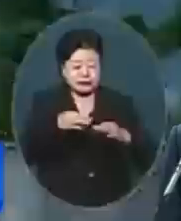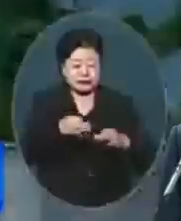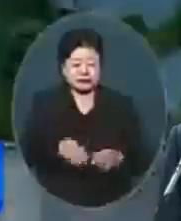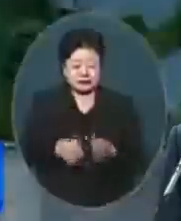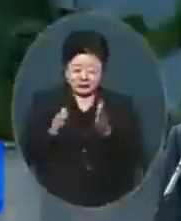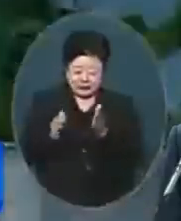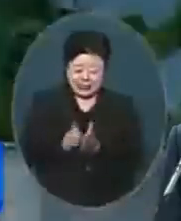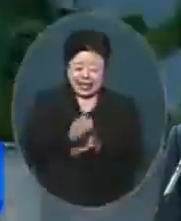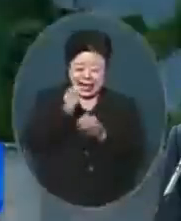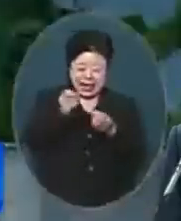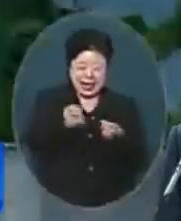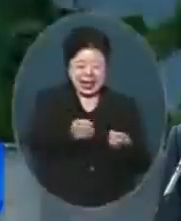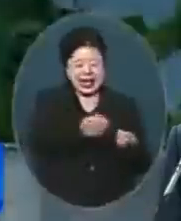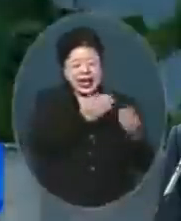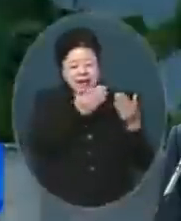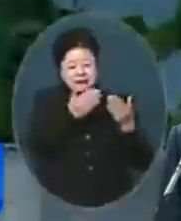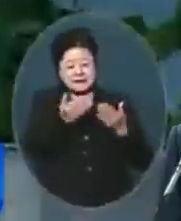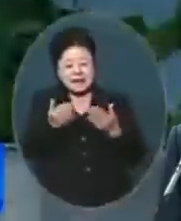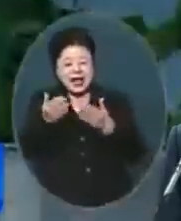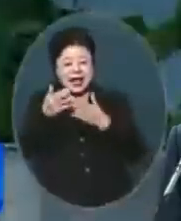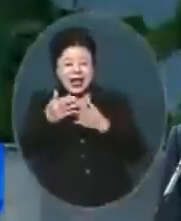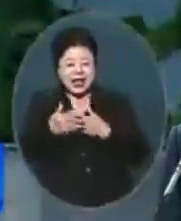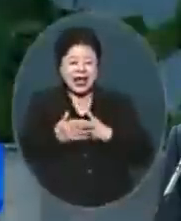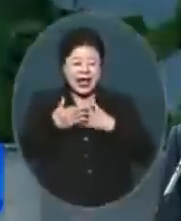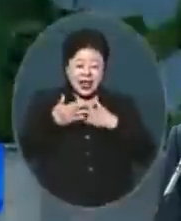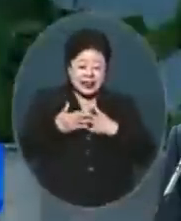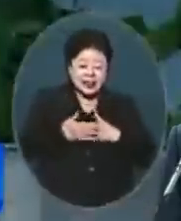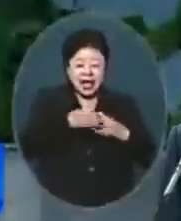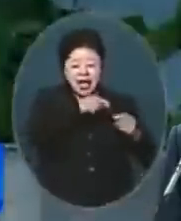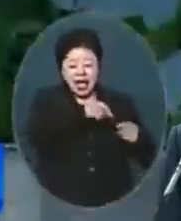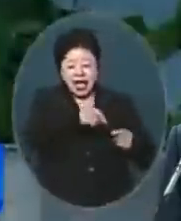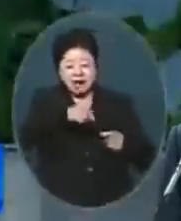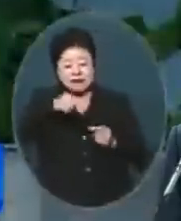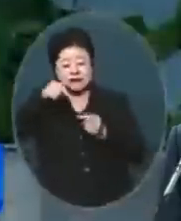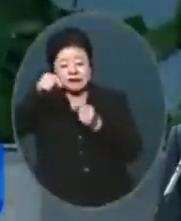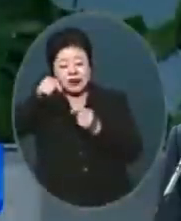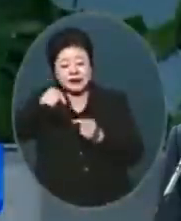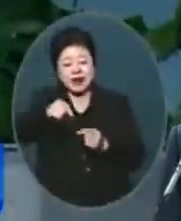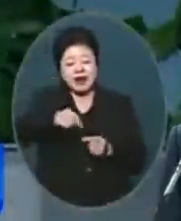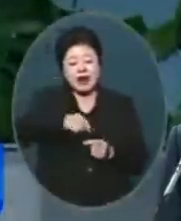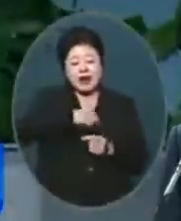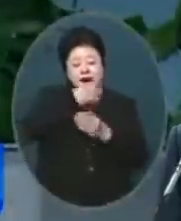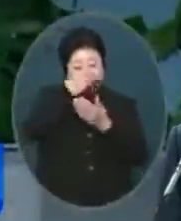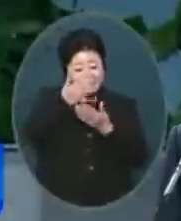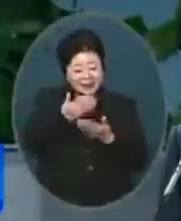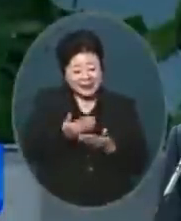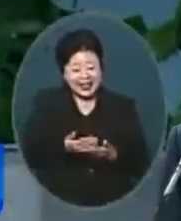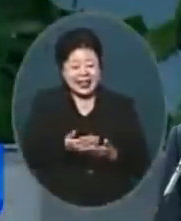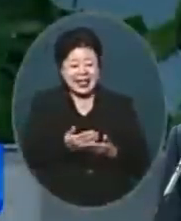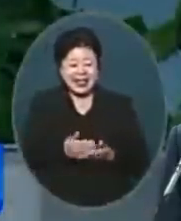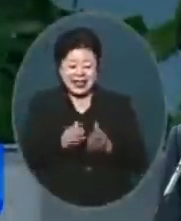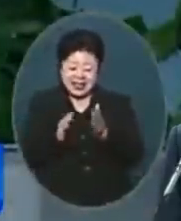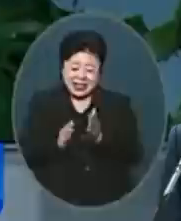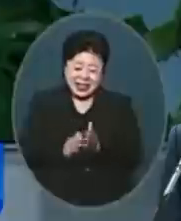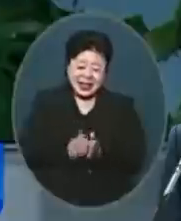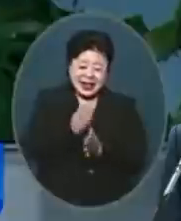기쁘게 부르세 할렐루야. 나 구원